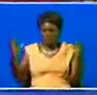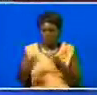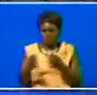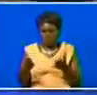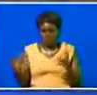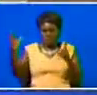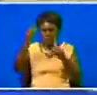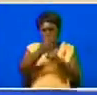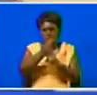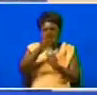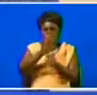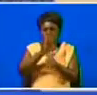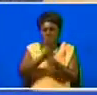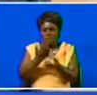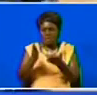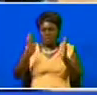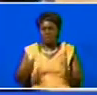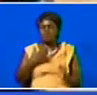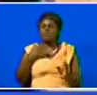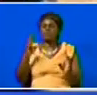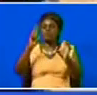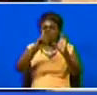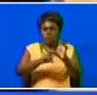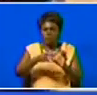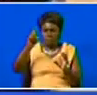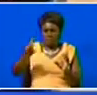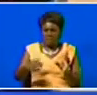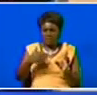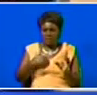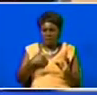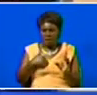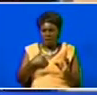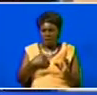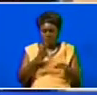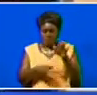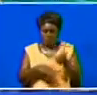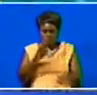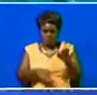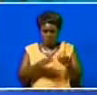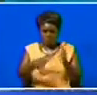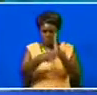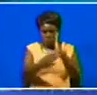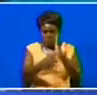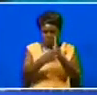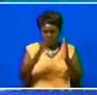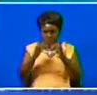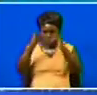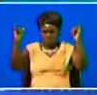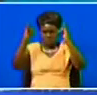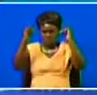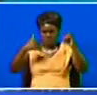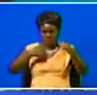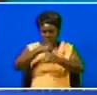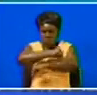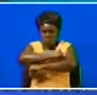now achieved a lot, and anyone willing to join the batch must have sky-high tailoring skills. Najua pa kambi kuna shule zile